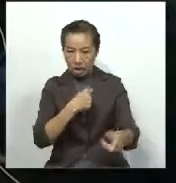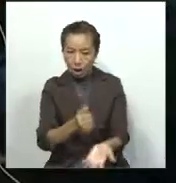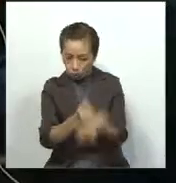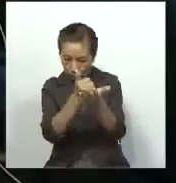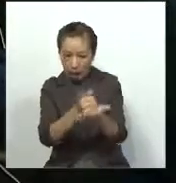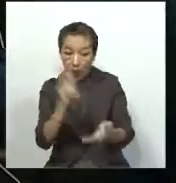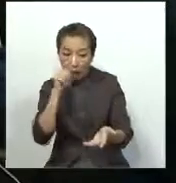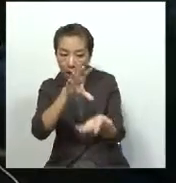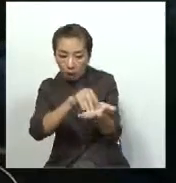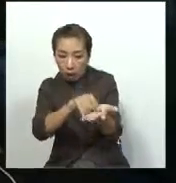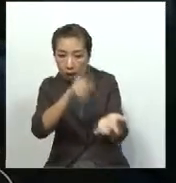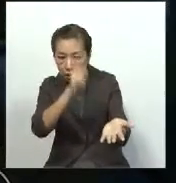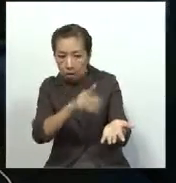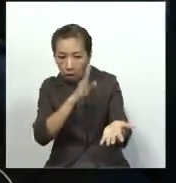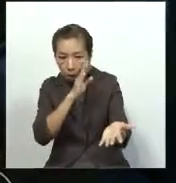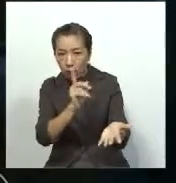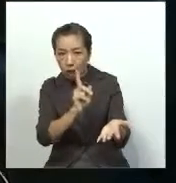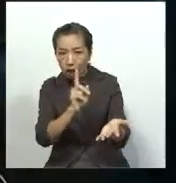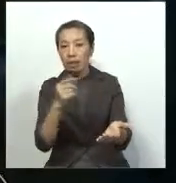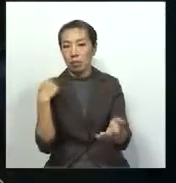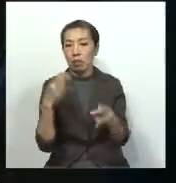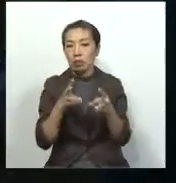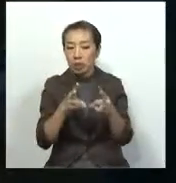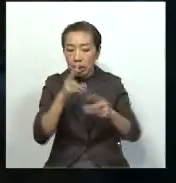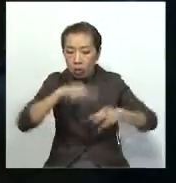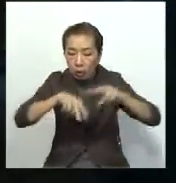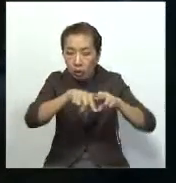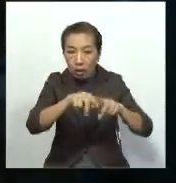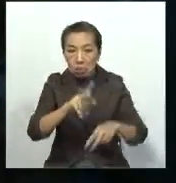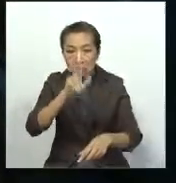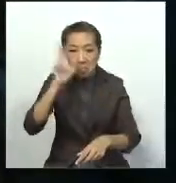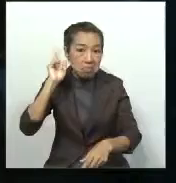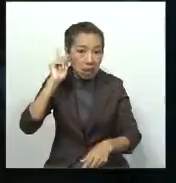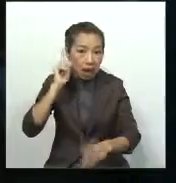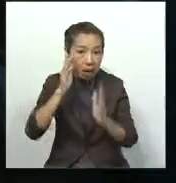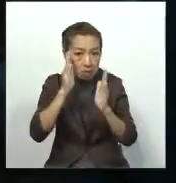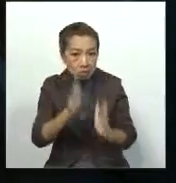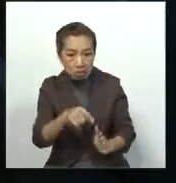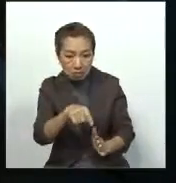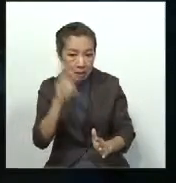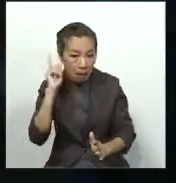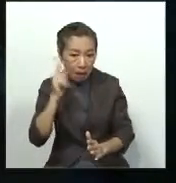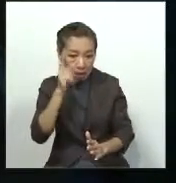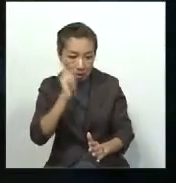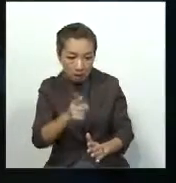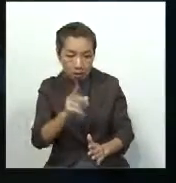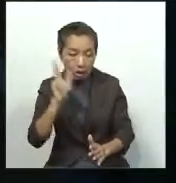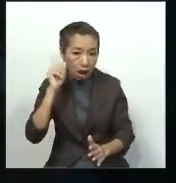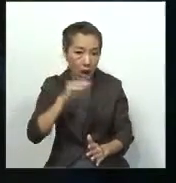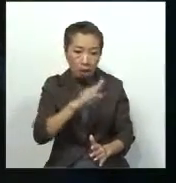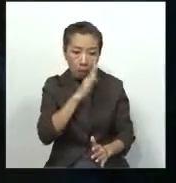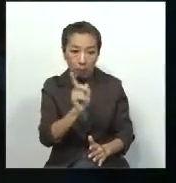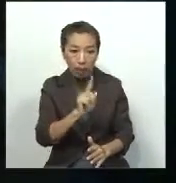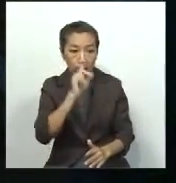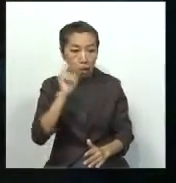ช็คอยู่แล้วว่ากลุ่มที่เป็นข่าวลือเนี่ยเป็นข่าวลือจริงหรือไม่อย่างไรถ้าเป็นข่าวลือหรือข่าวเท็จหรือข่าวที่